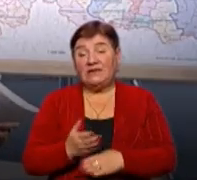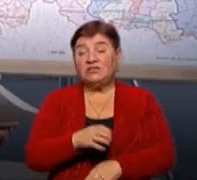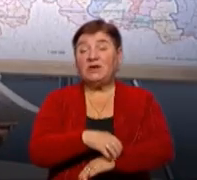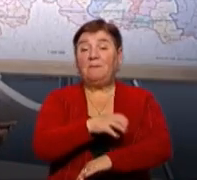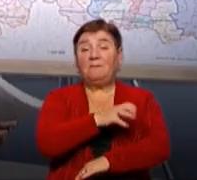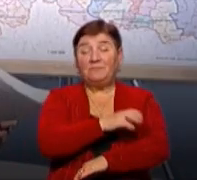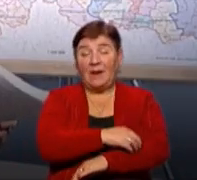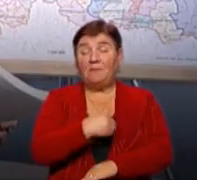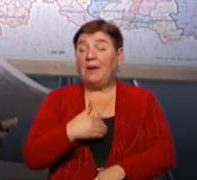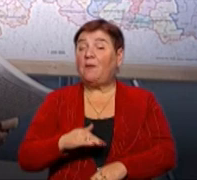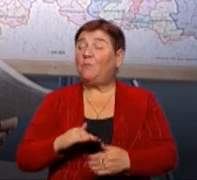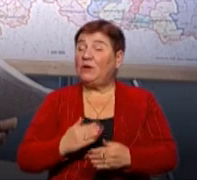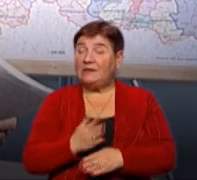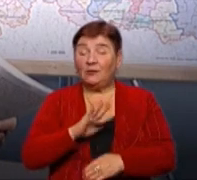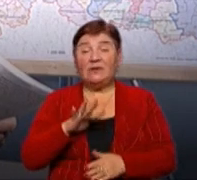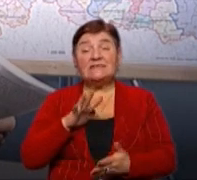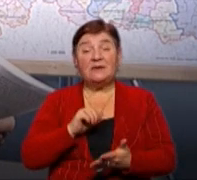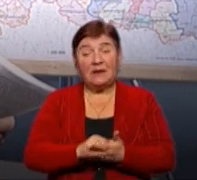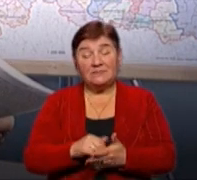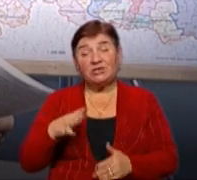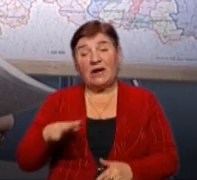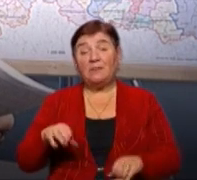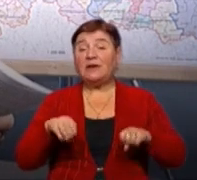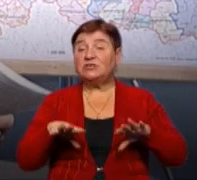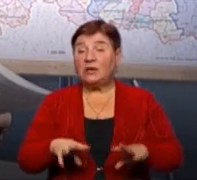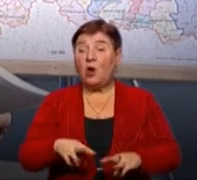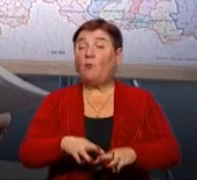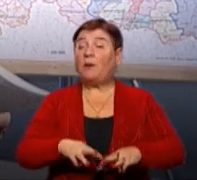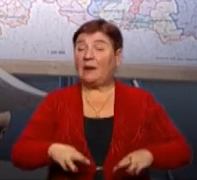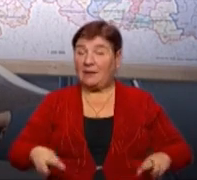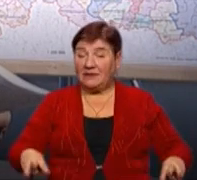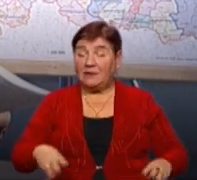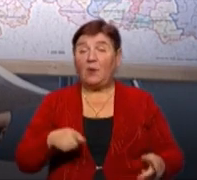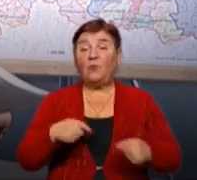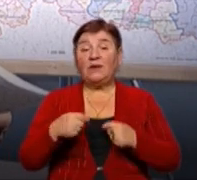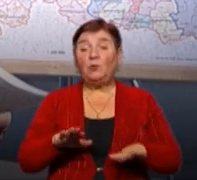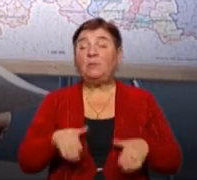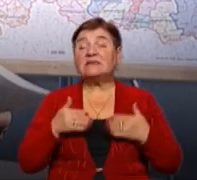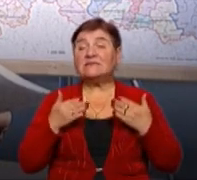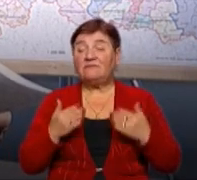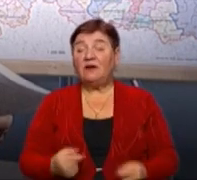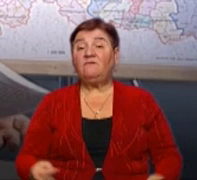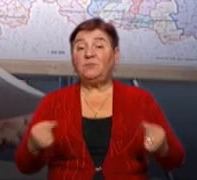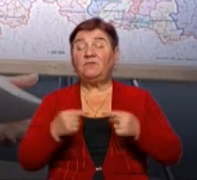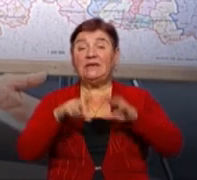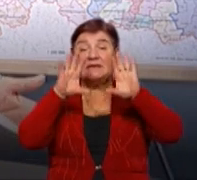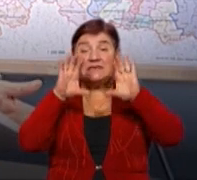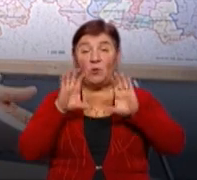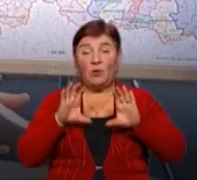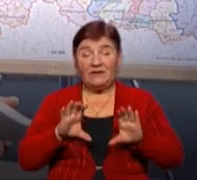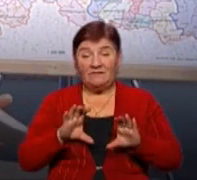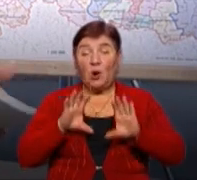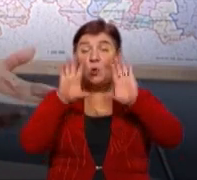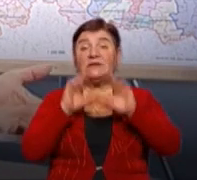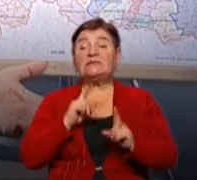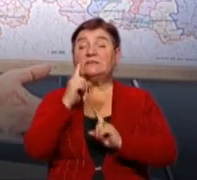ми політикою не займаємося. Ми очікуємо відповідні рішення в парламенті, в уряді, представлення відповідних законів,